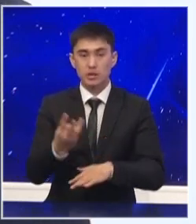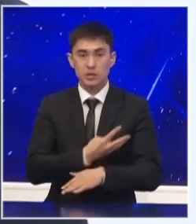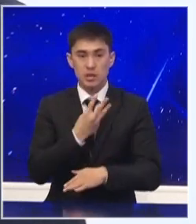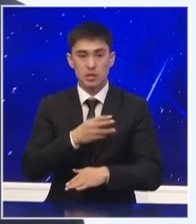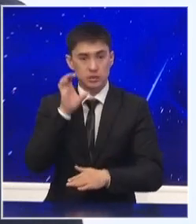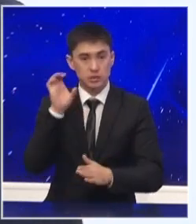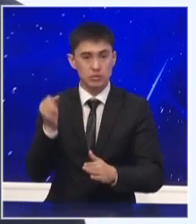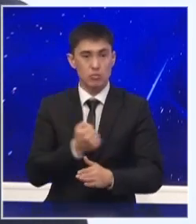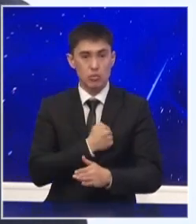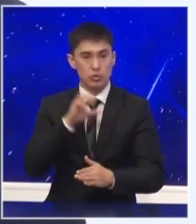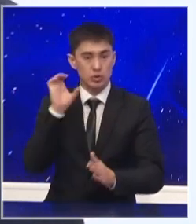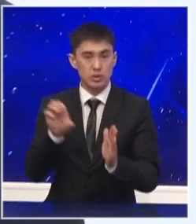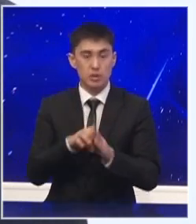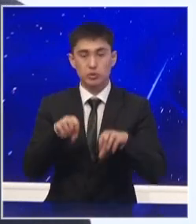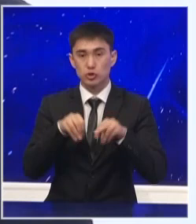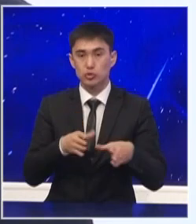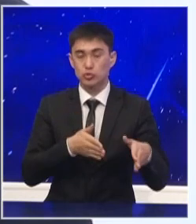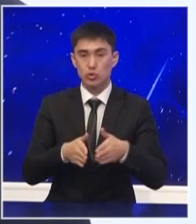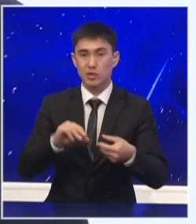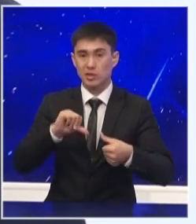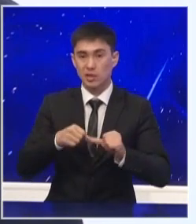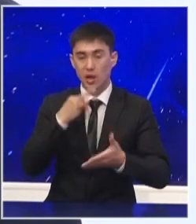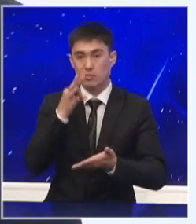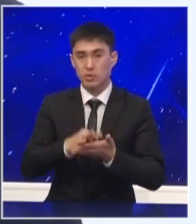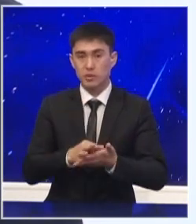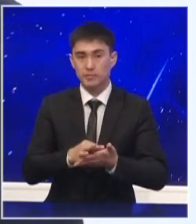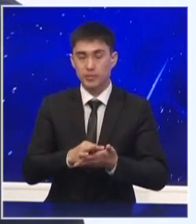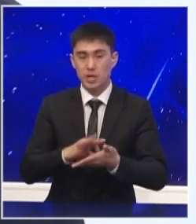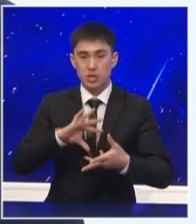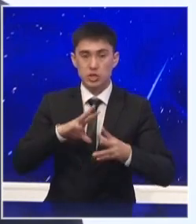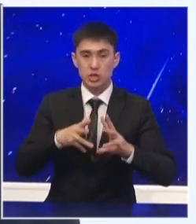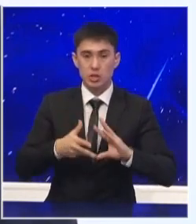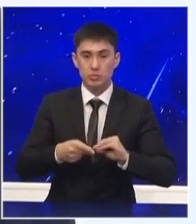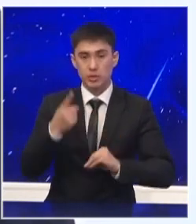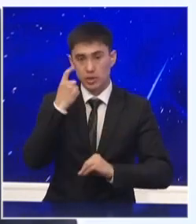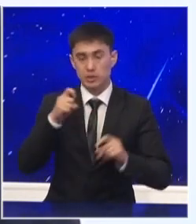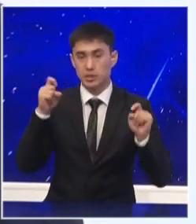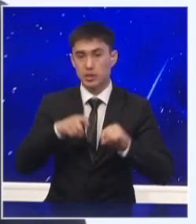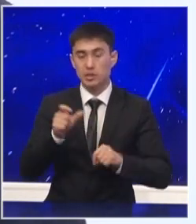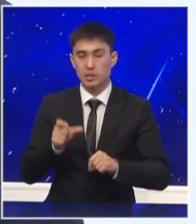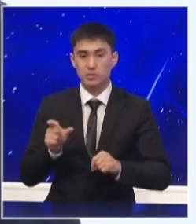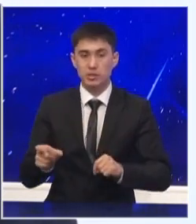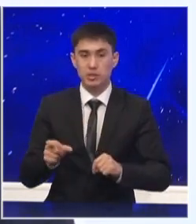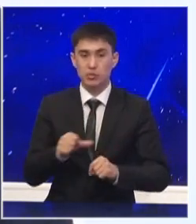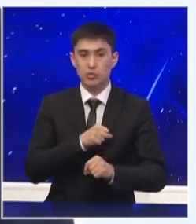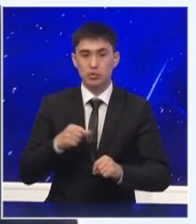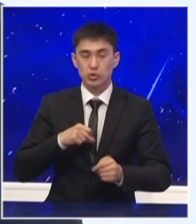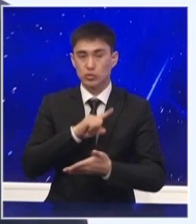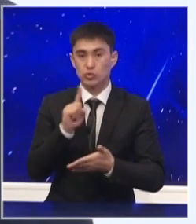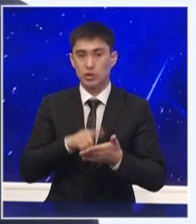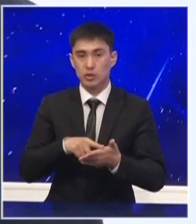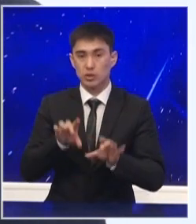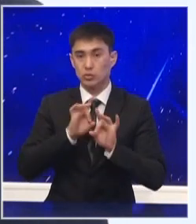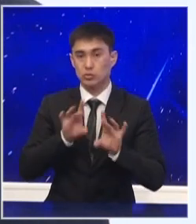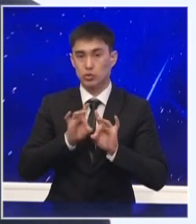мұқтажын тыңдап, олардың шешу жолдарын нақты айтып берді. Жалпы кеңеске келген азаматтар өздерінің сұрақтарына